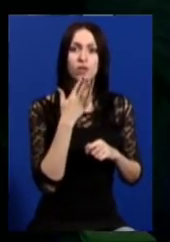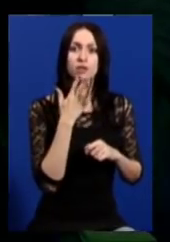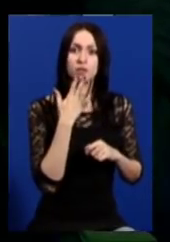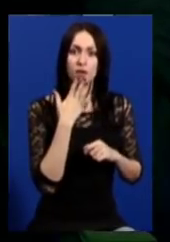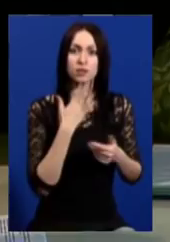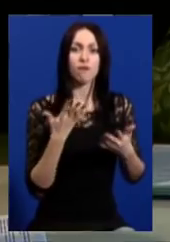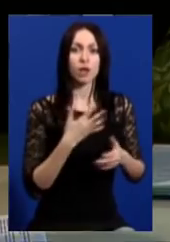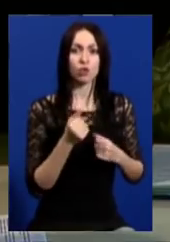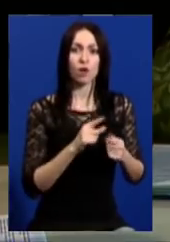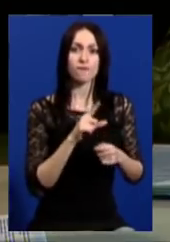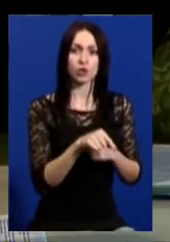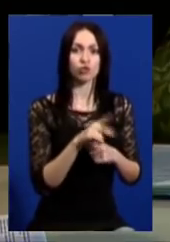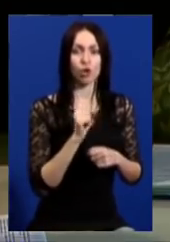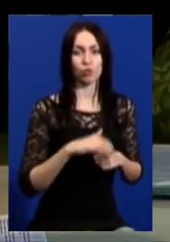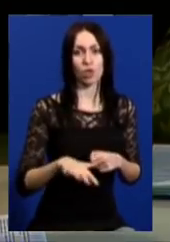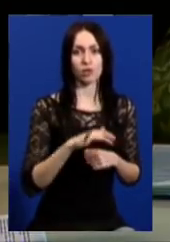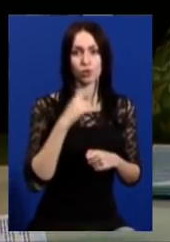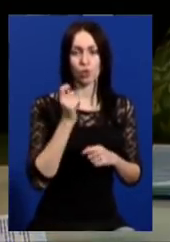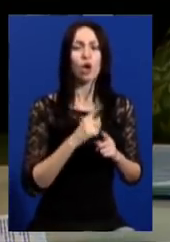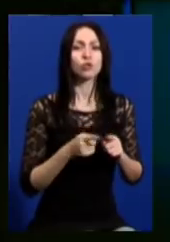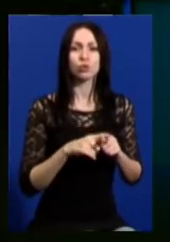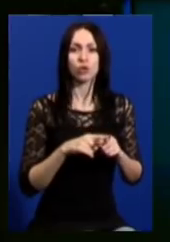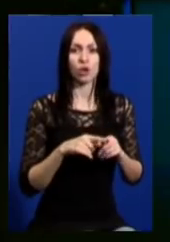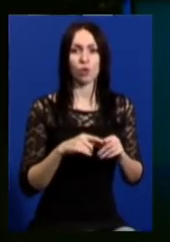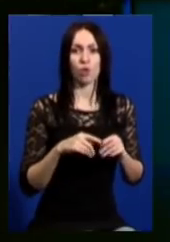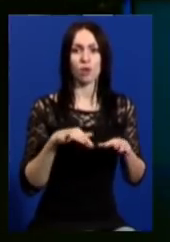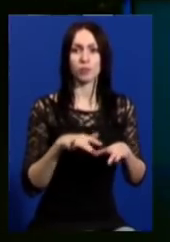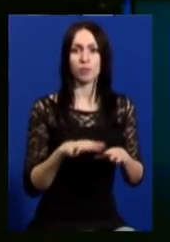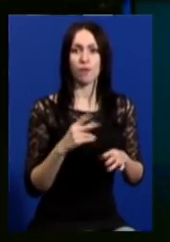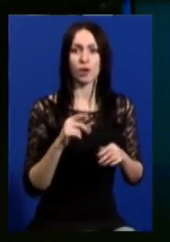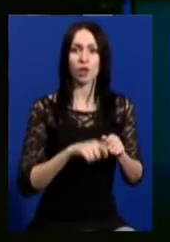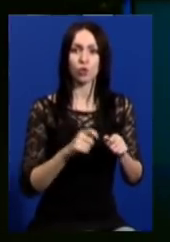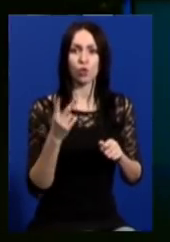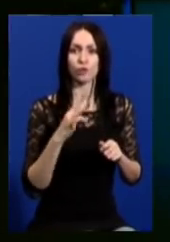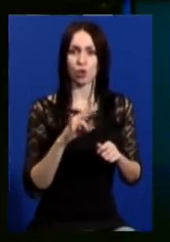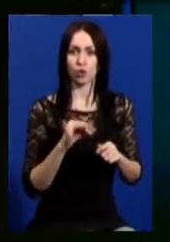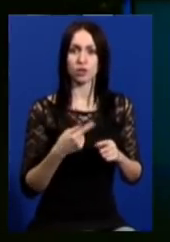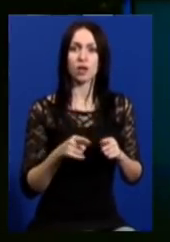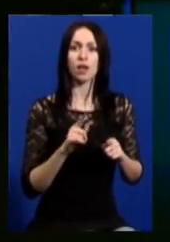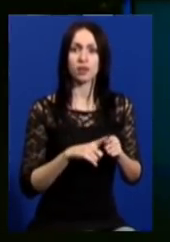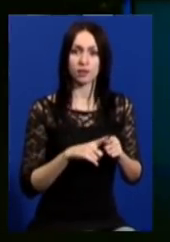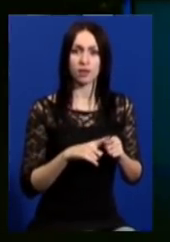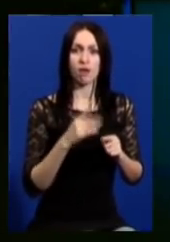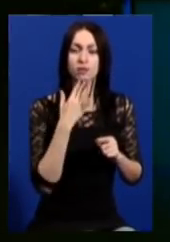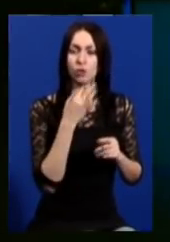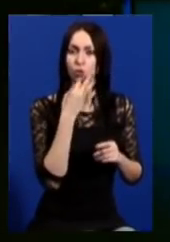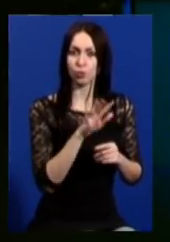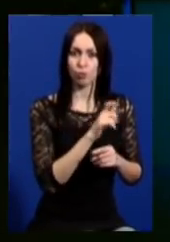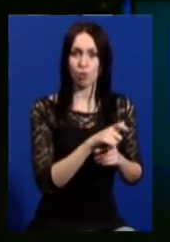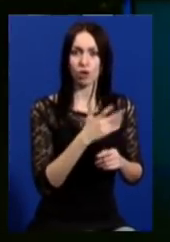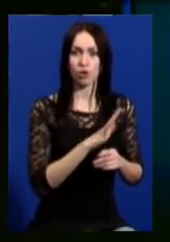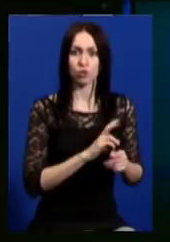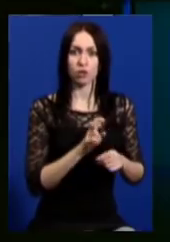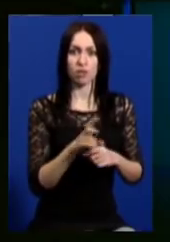які в'їжджають на територію України. А що таке заходи контролю другої лінії? Це громадянин-іноземець, котрий в'їжджає